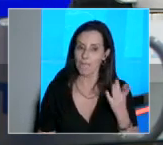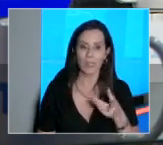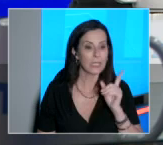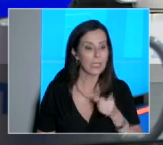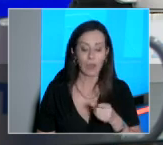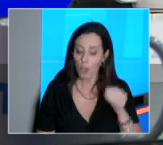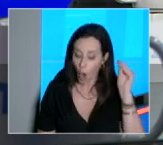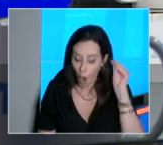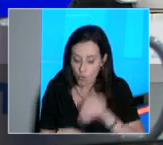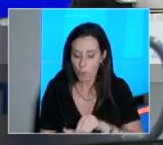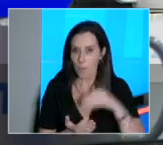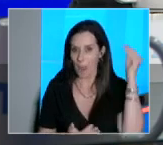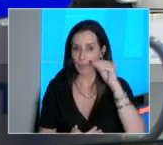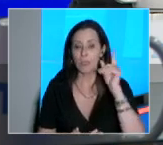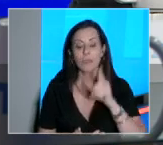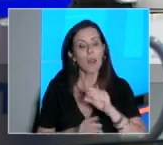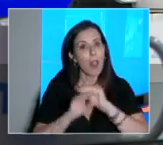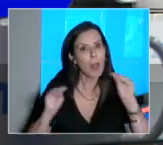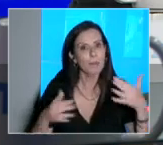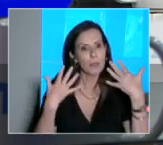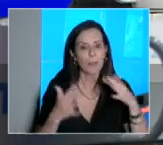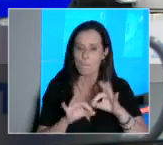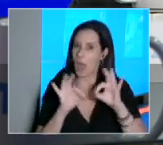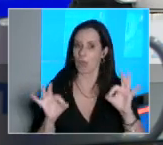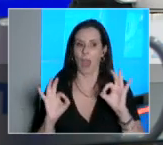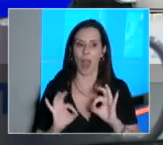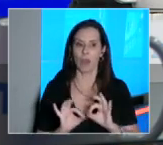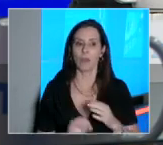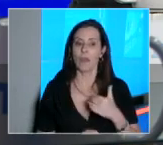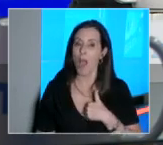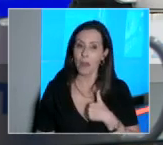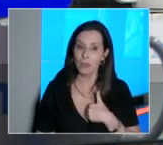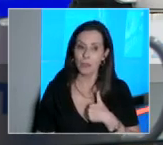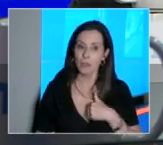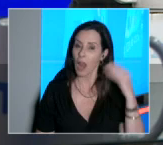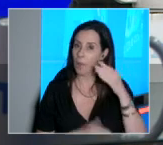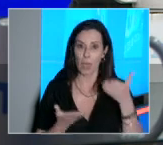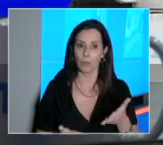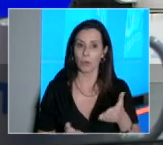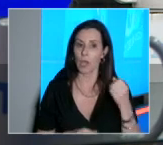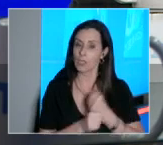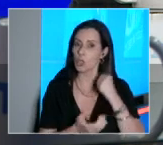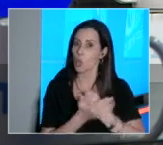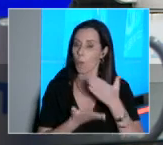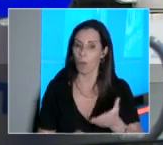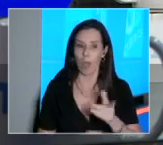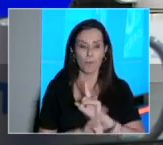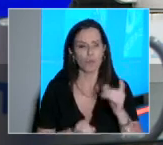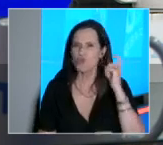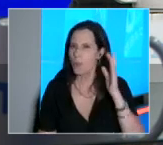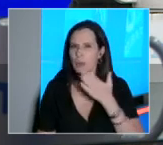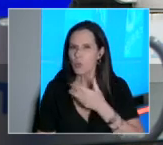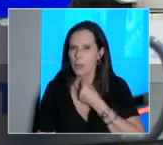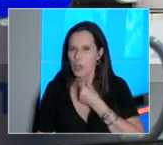זה צריך להיות בבתי ספר, צריך לחנך את זה מההתחלה. אני למדתי פה. עשיתי תואר פה. אף פעם לא שמע על